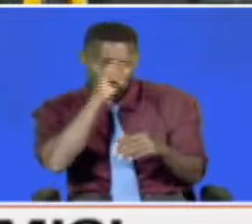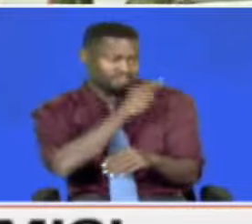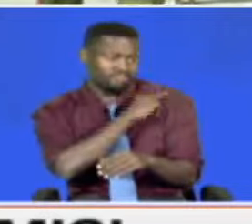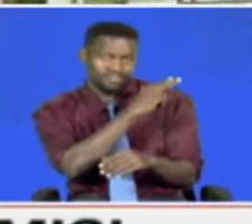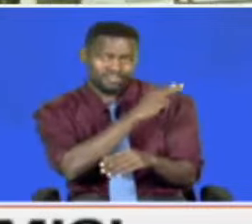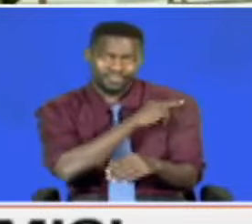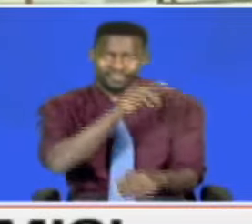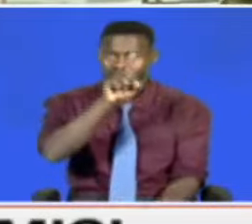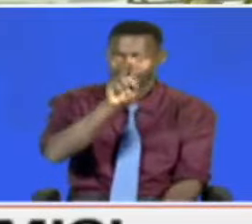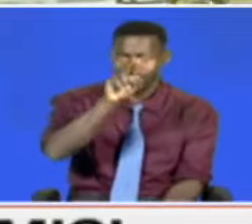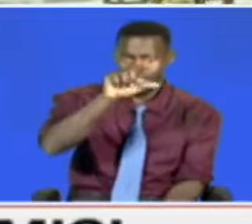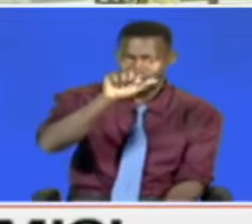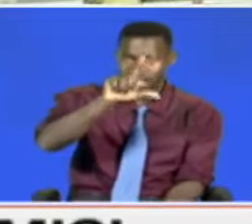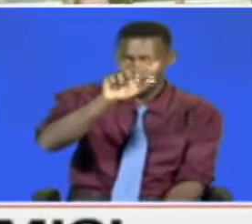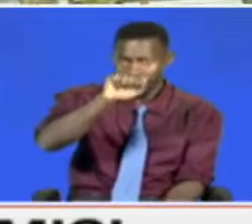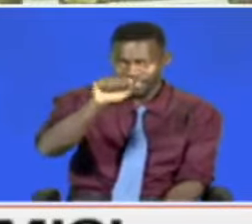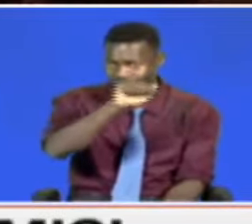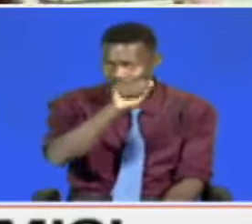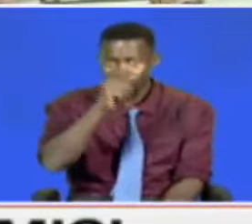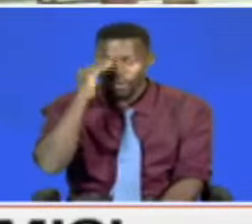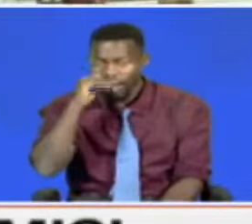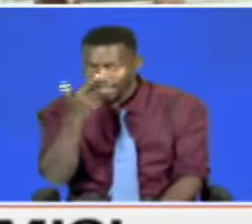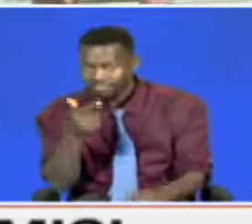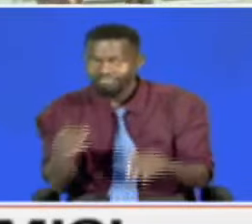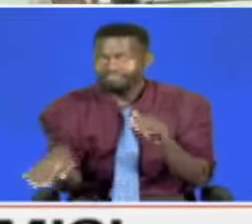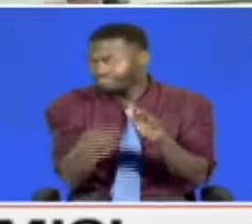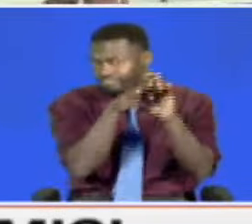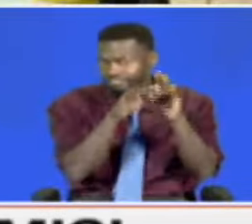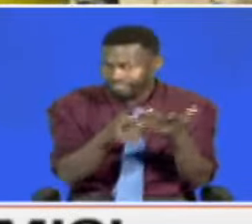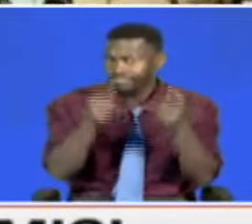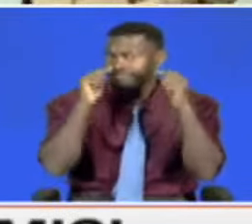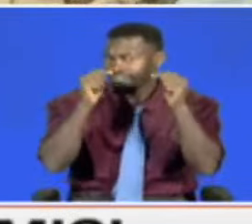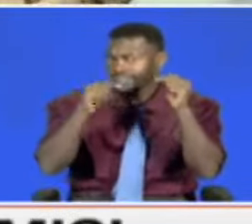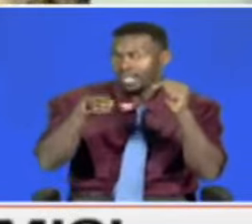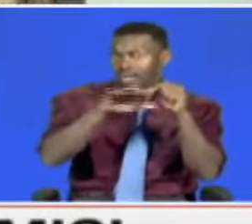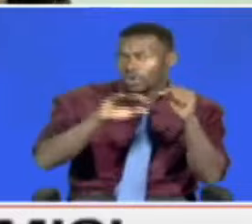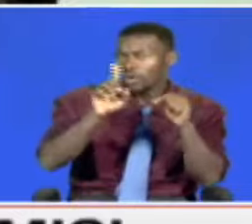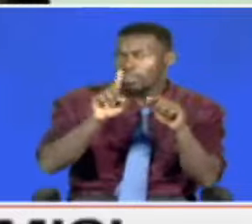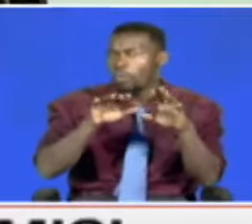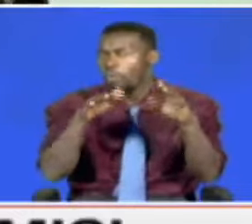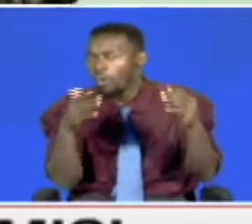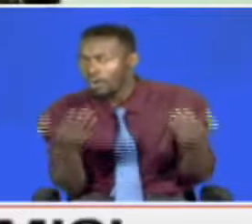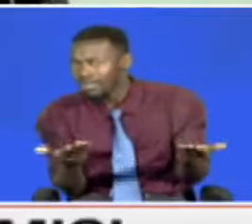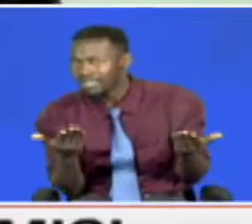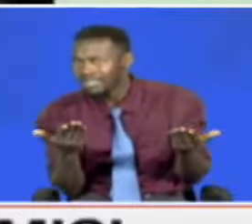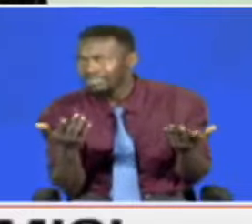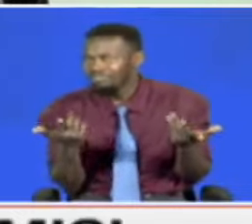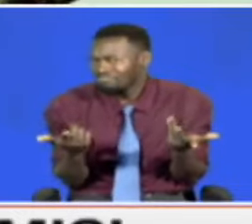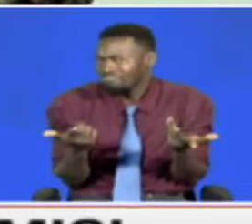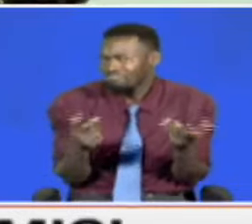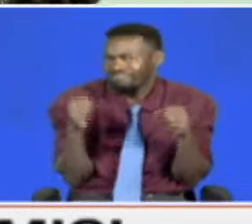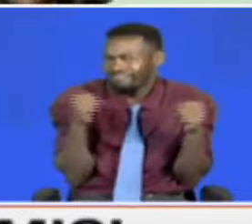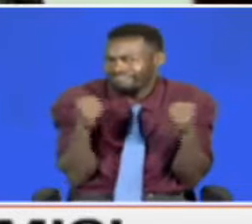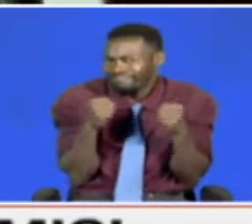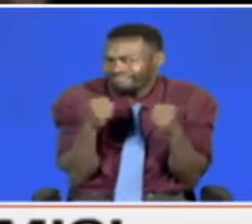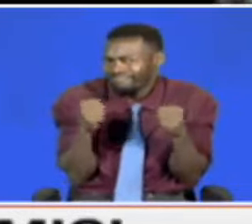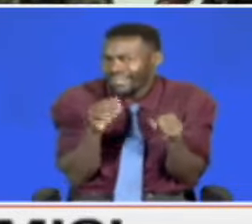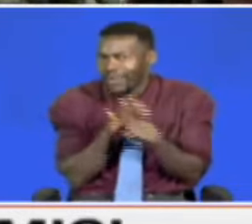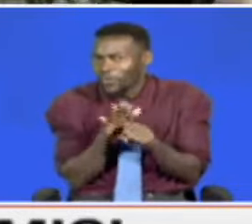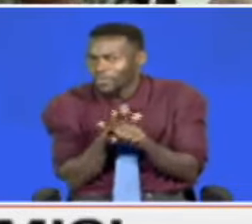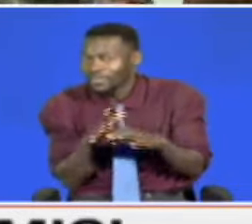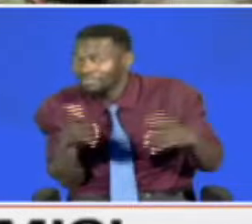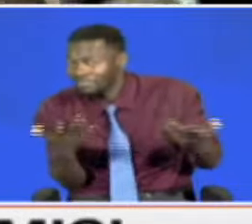Kanja kupiga marufuku maandamano jijini Nairobi, au walizidiwa tu na makali ya kijibaridi ambacho